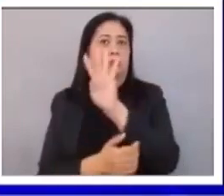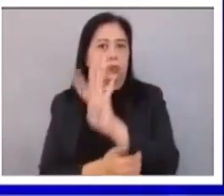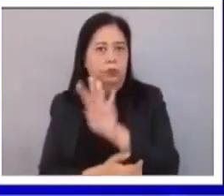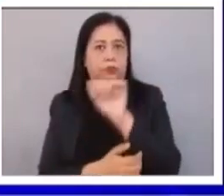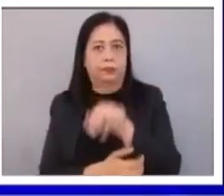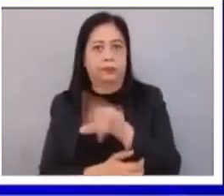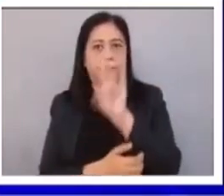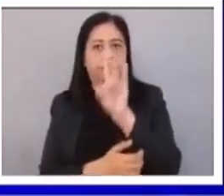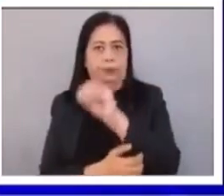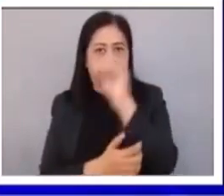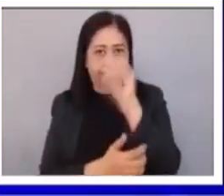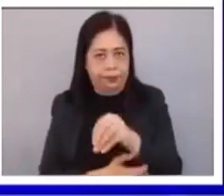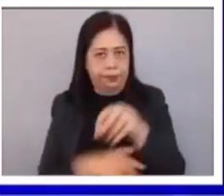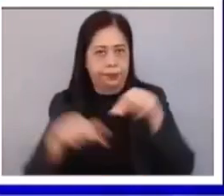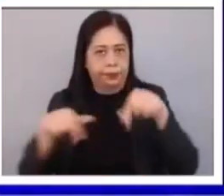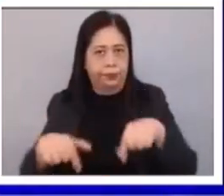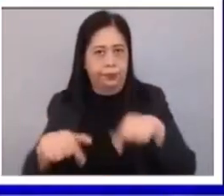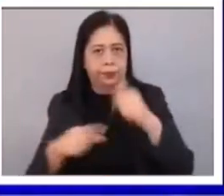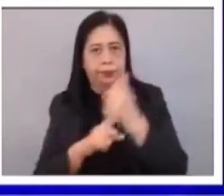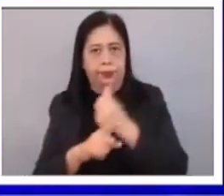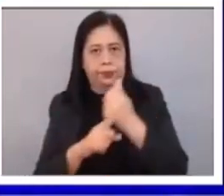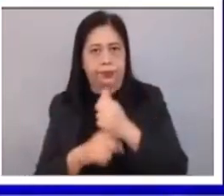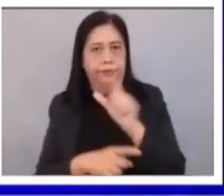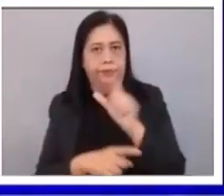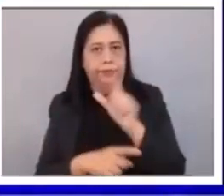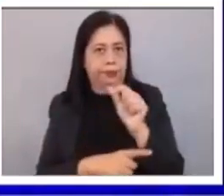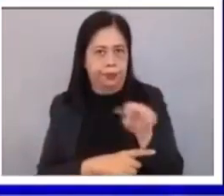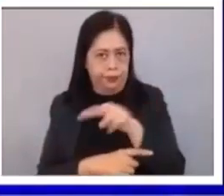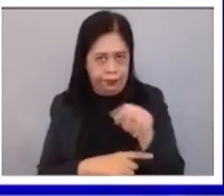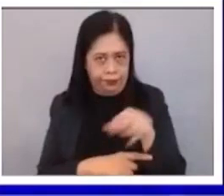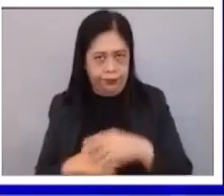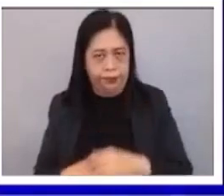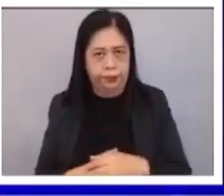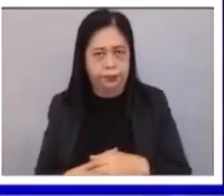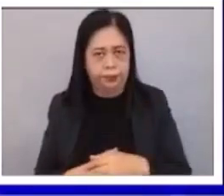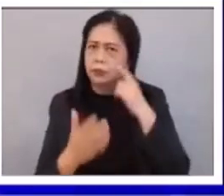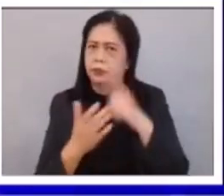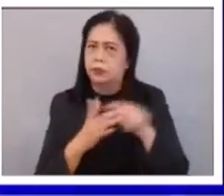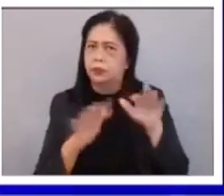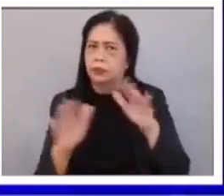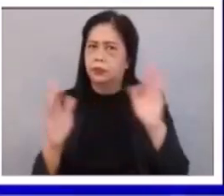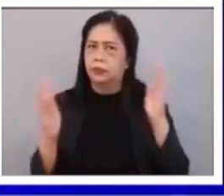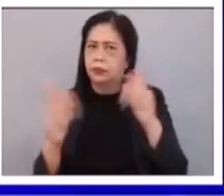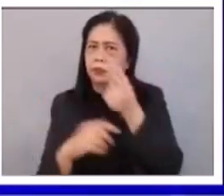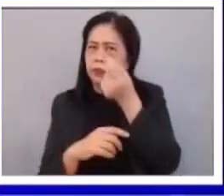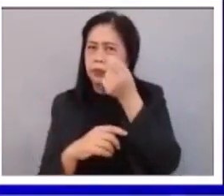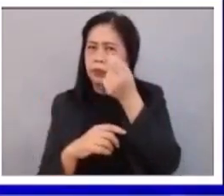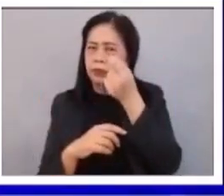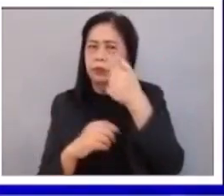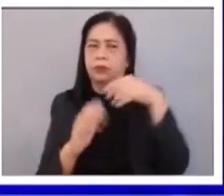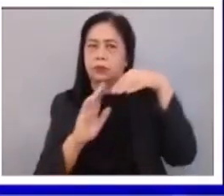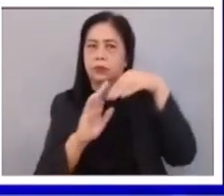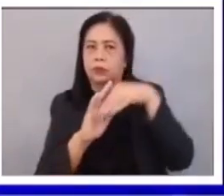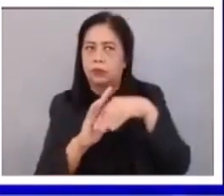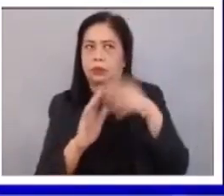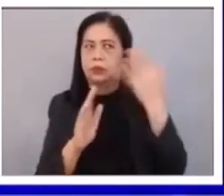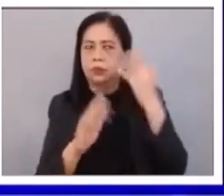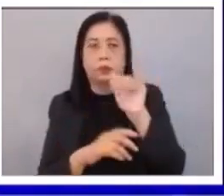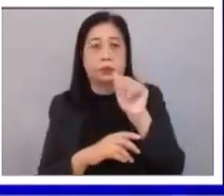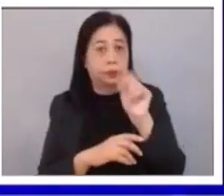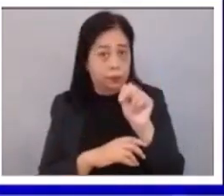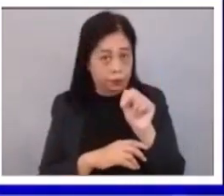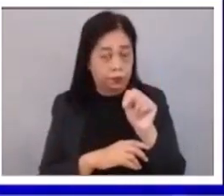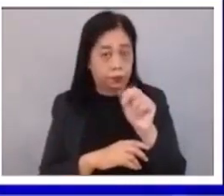94.7% nitong Agosto 2022. Mapapansin na nagkaroon lang ng bagyang pagbaba noong Enero,